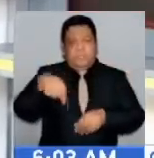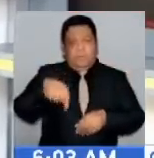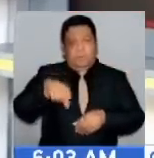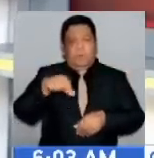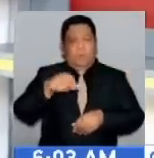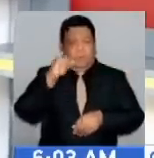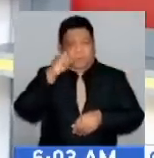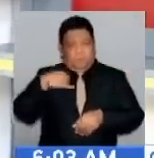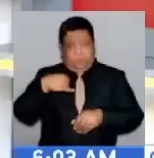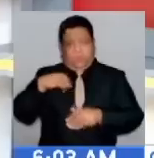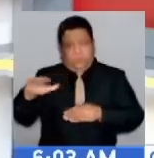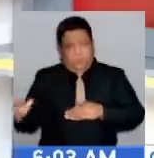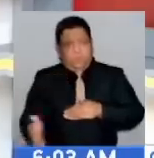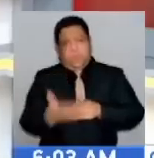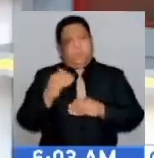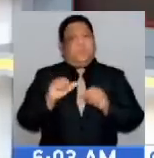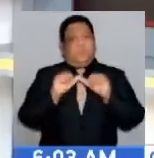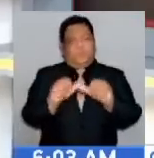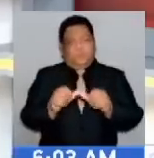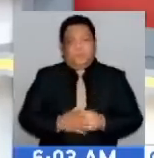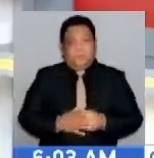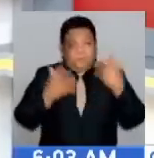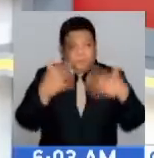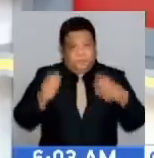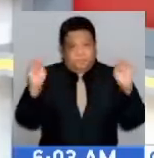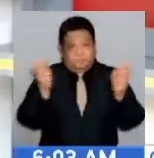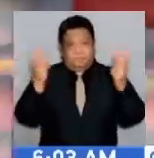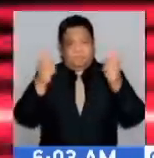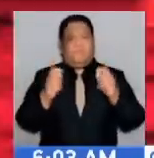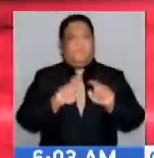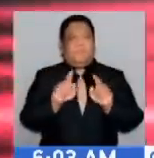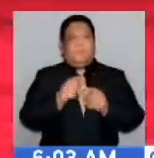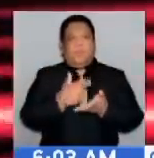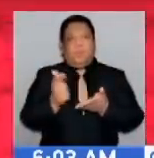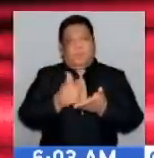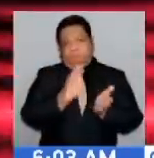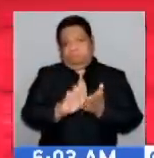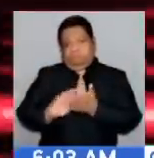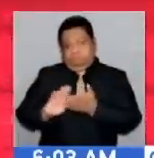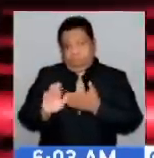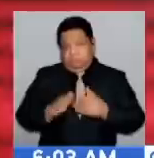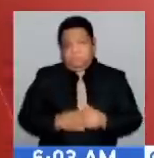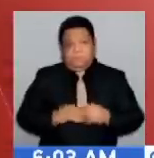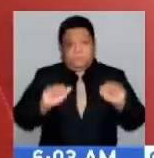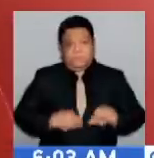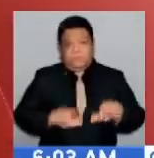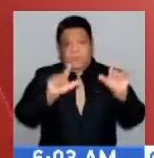pagdiriwang, agad na nilinis ang mga naiwang basura sa Plaza Miranda. Live mula sa Maynila, may unang balita si James